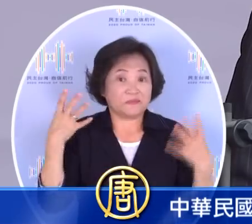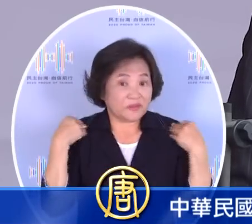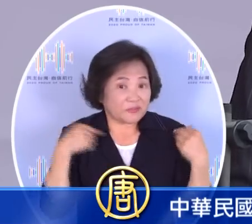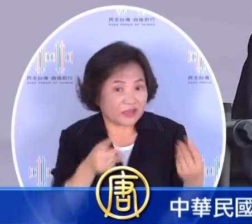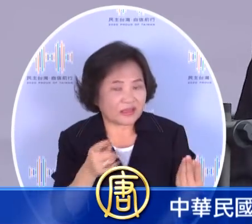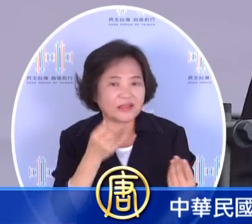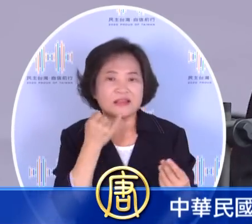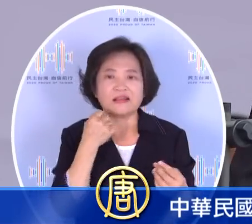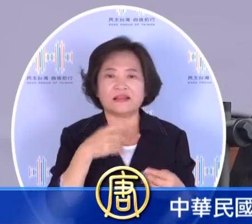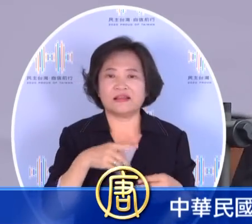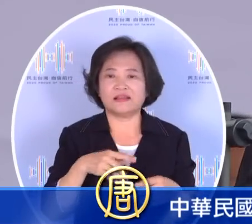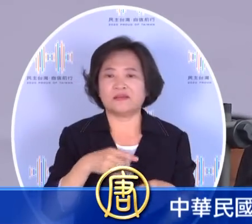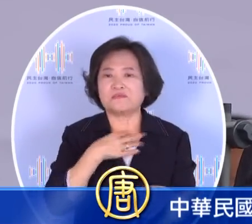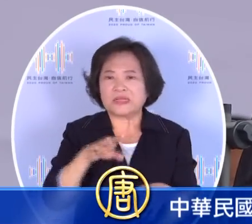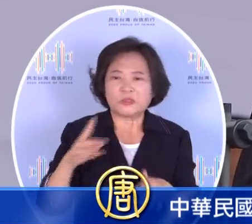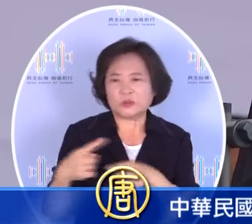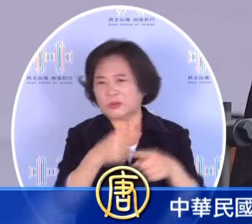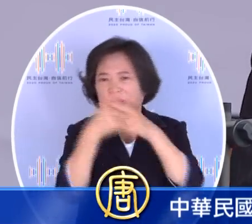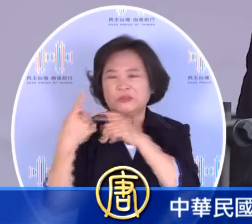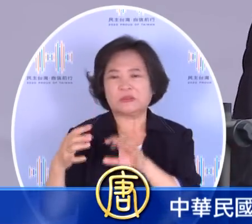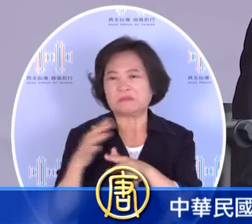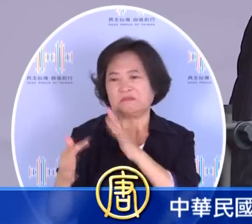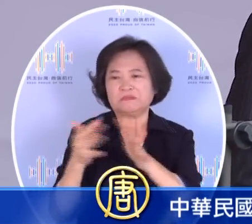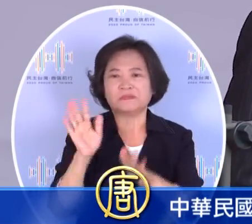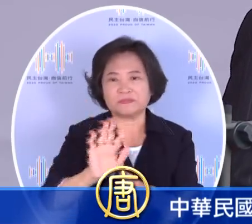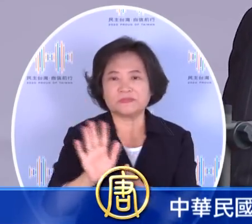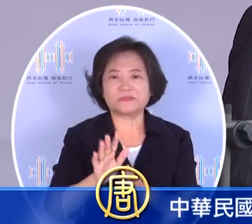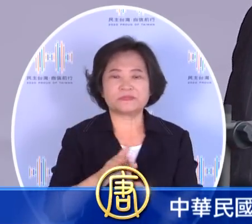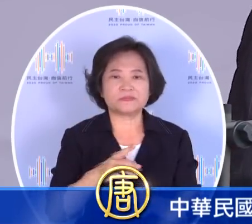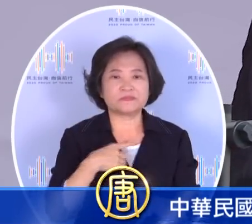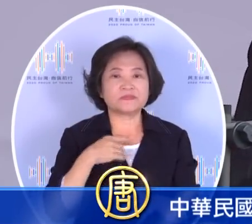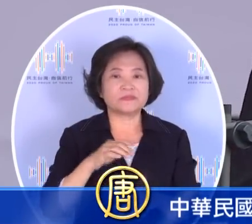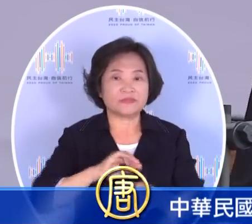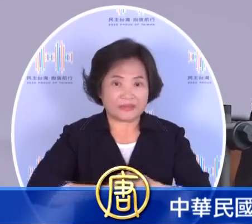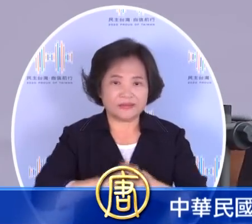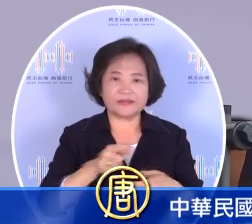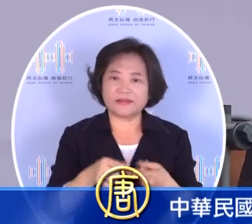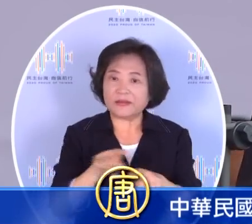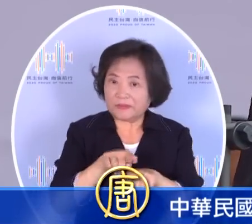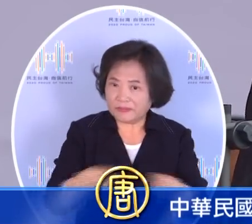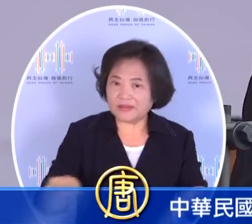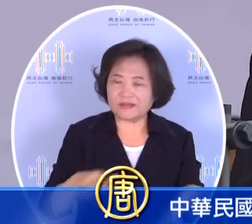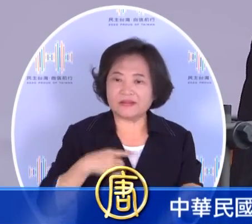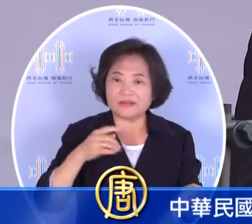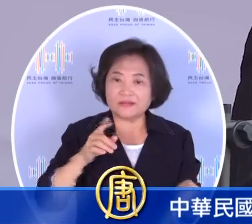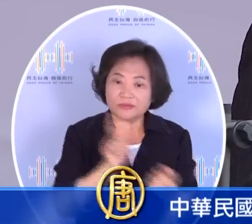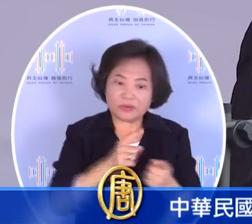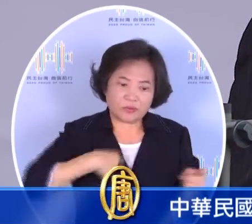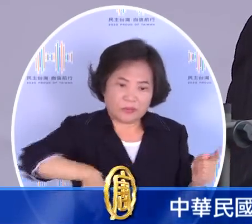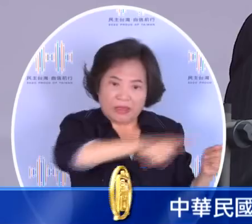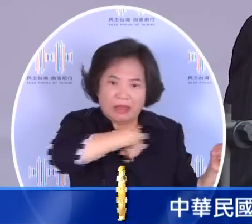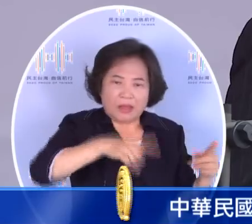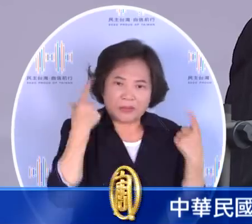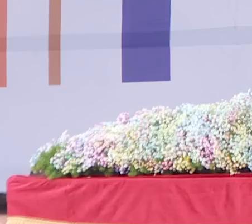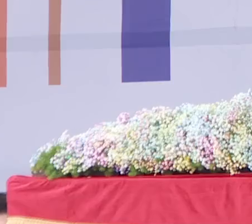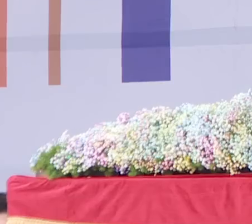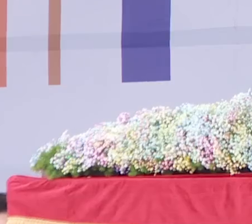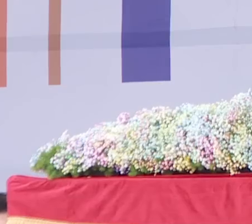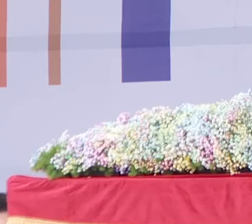的和解跟和平对话，相信一定可以化解区域的紧张局